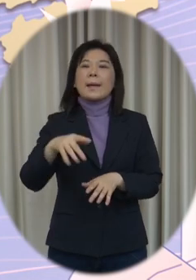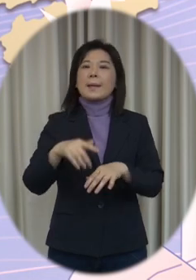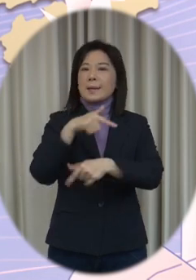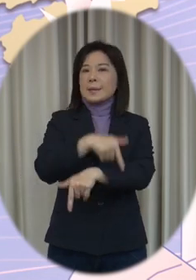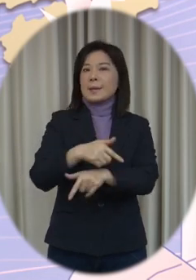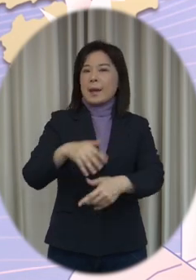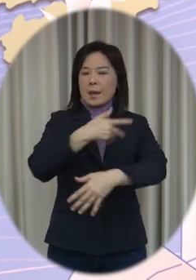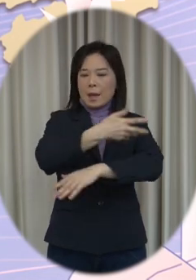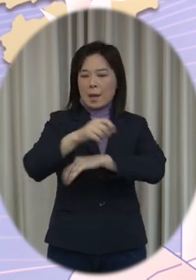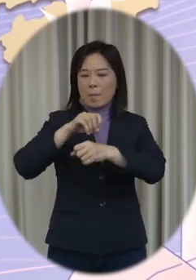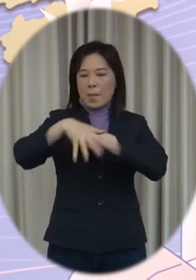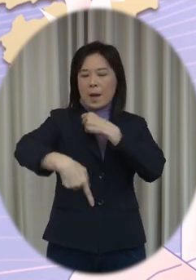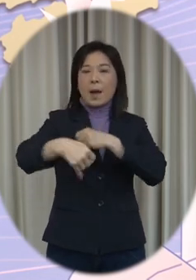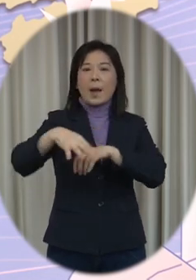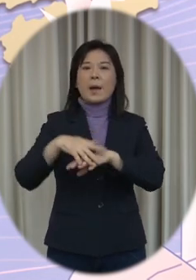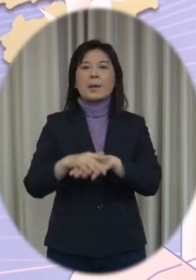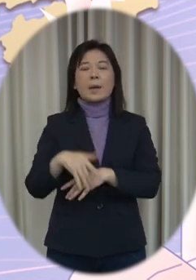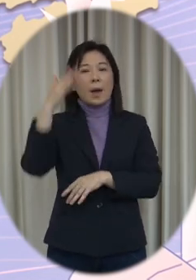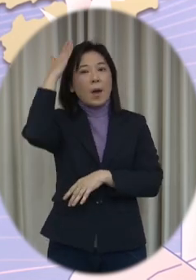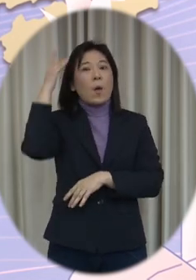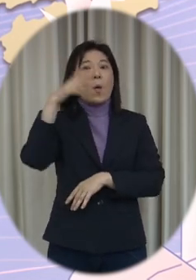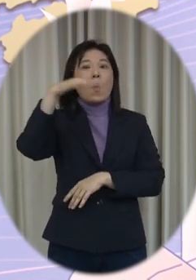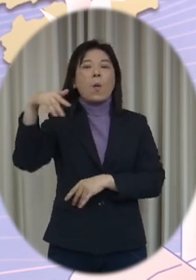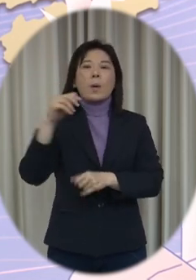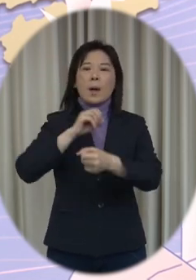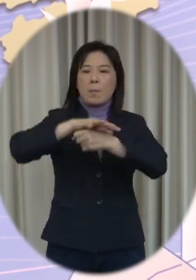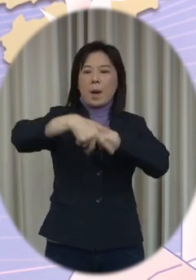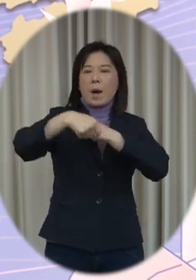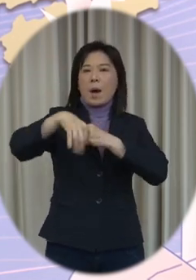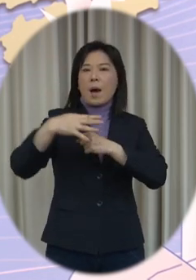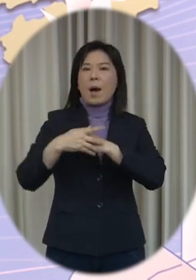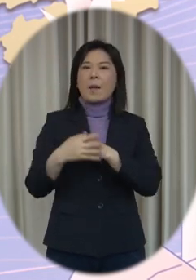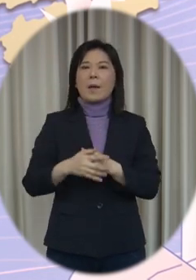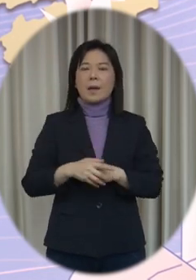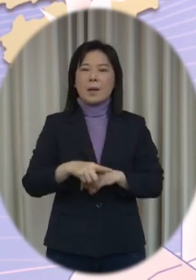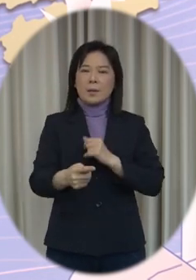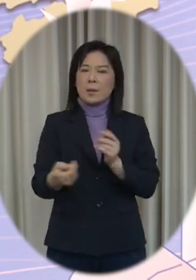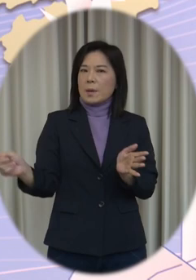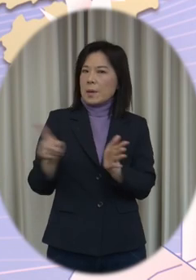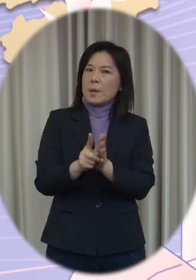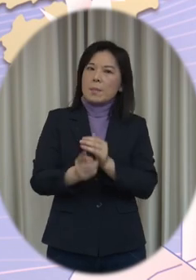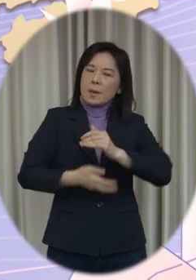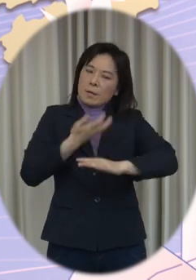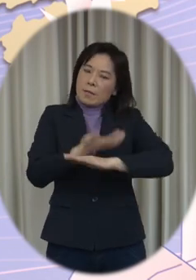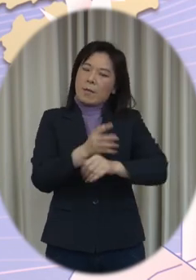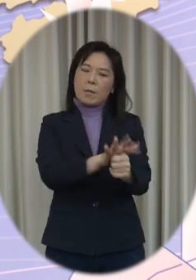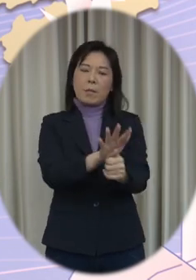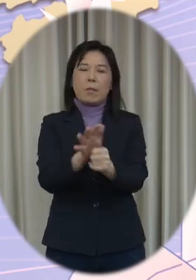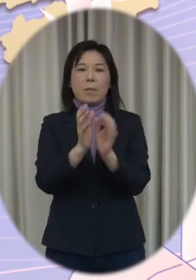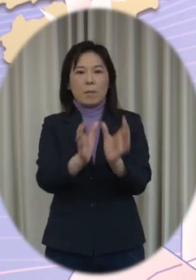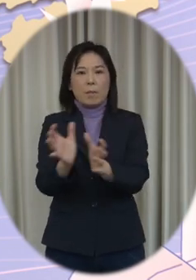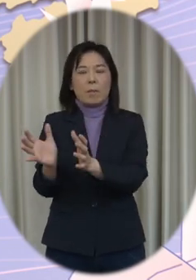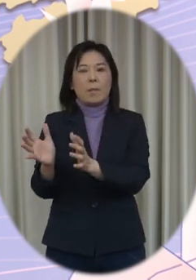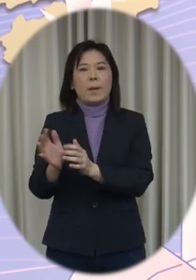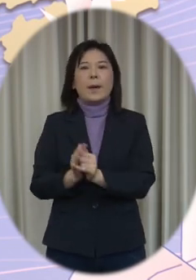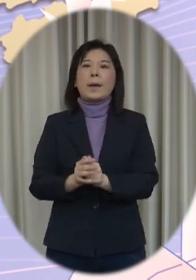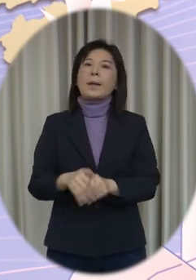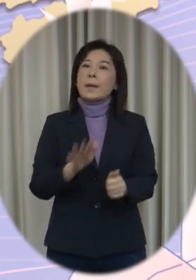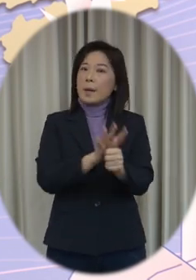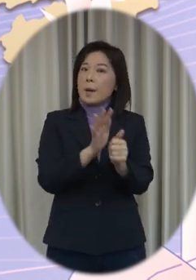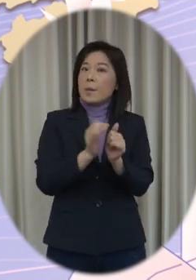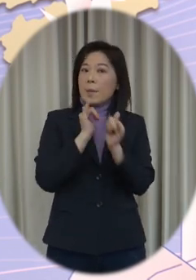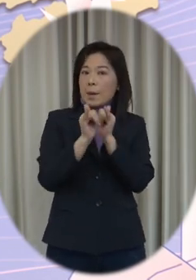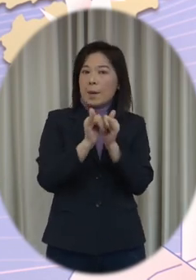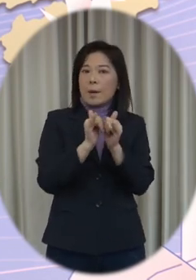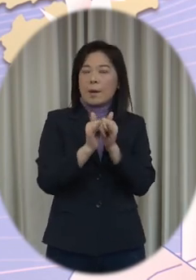将生命化为流水，灌溉台湾的土地，滋养每一位台湾人。如今他